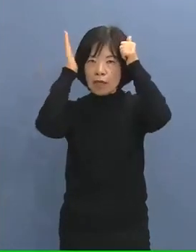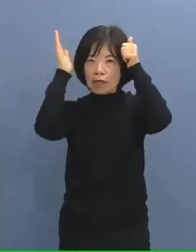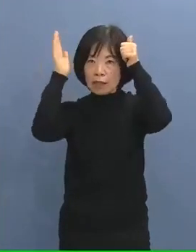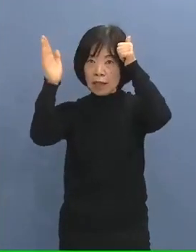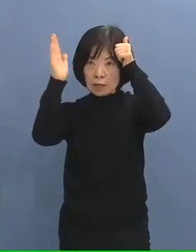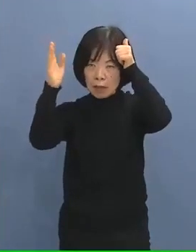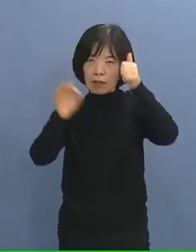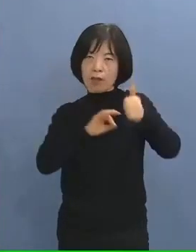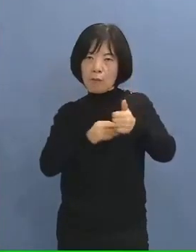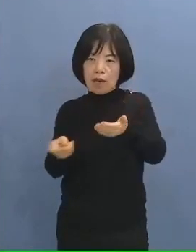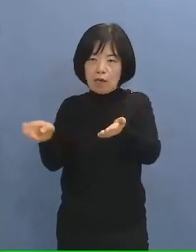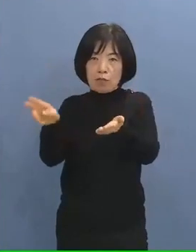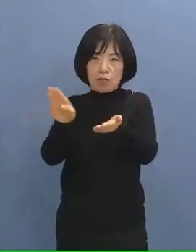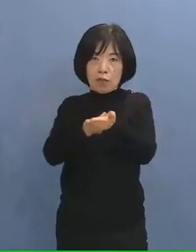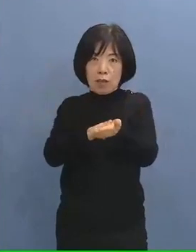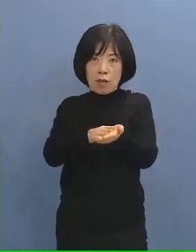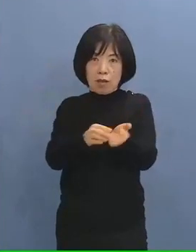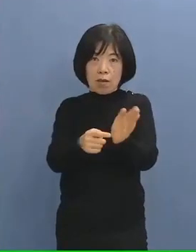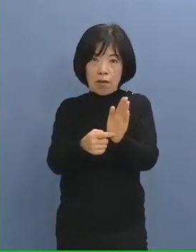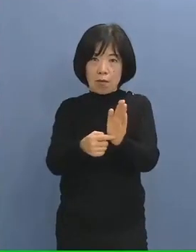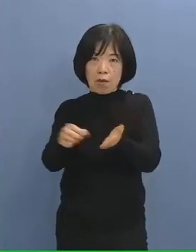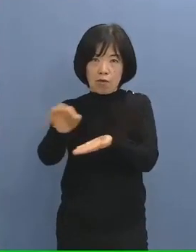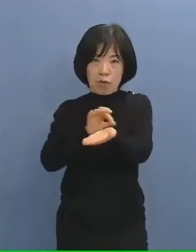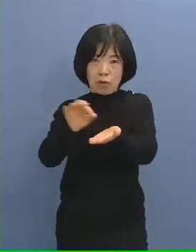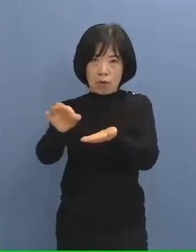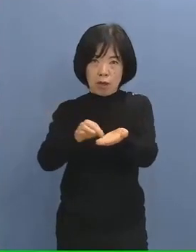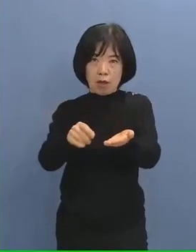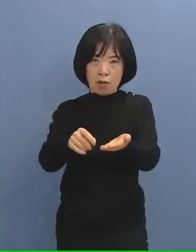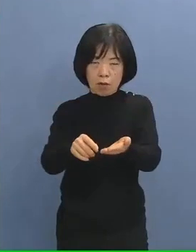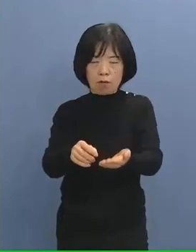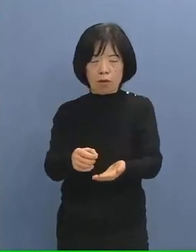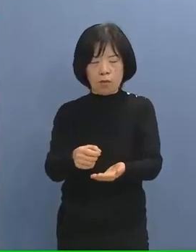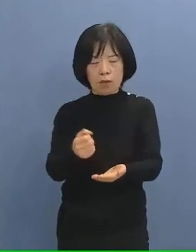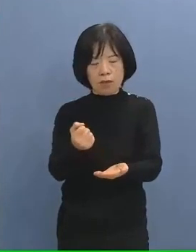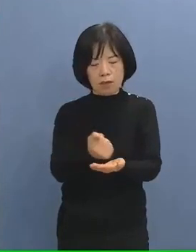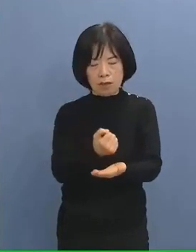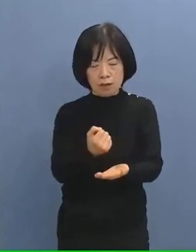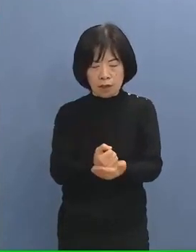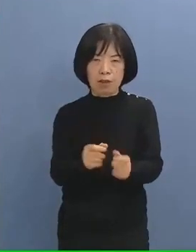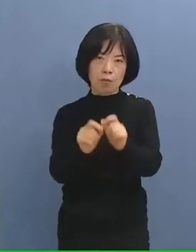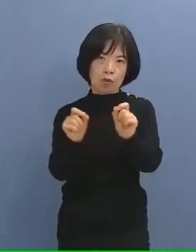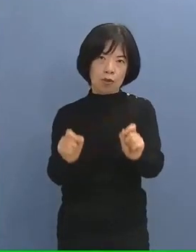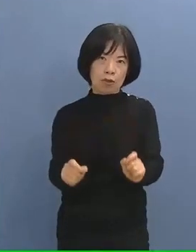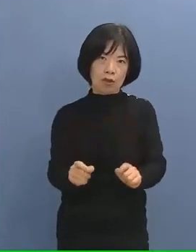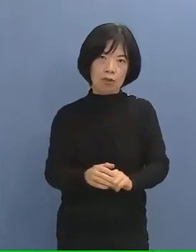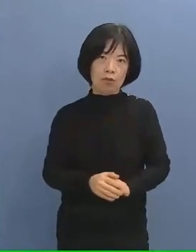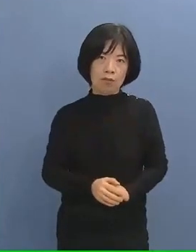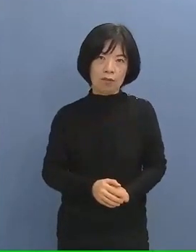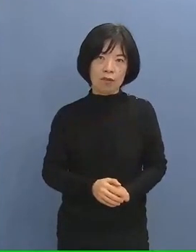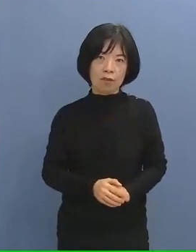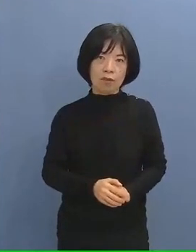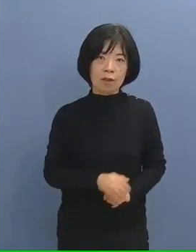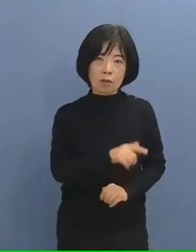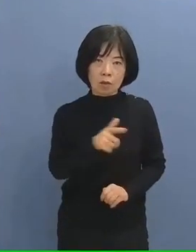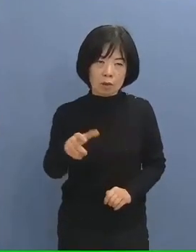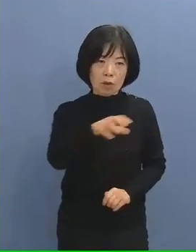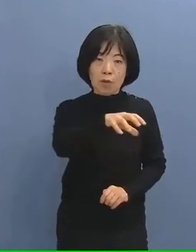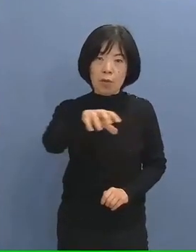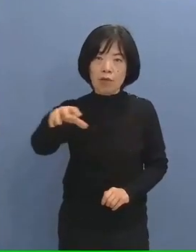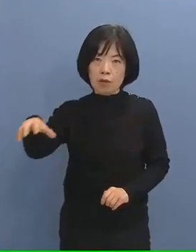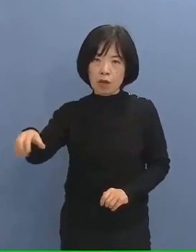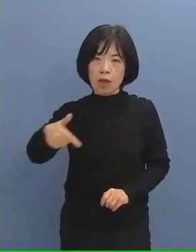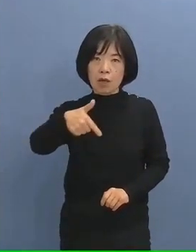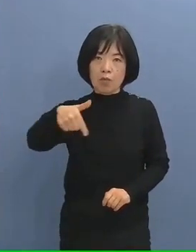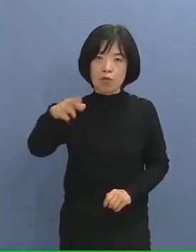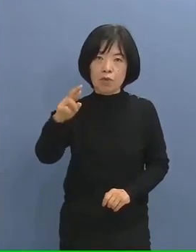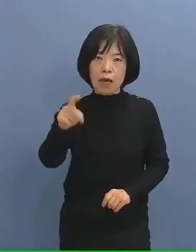ては、大変残念な事案であるかなと思っています。やはりいろんなところでそういったブランド的な食